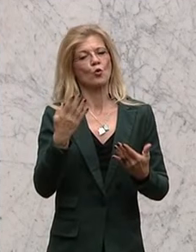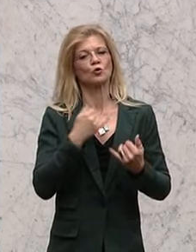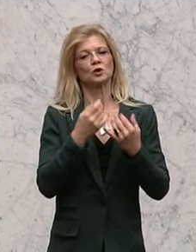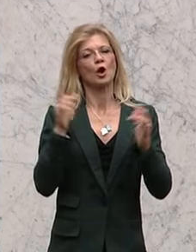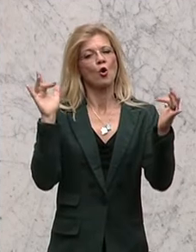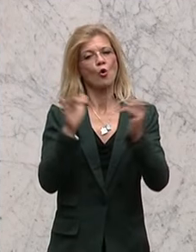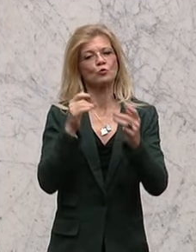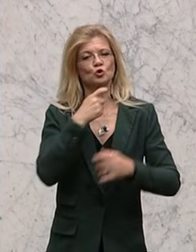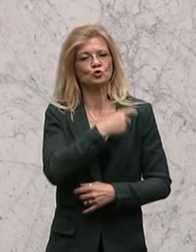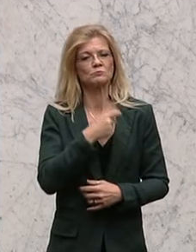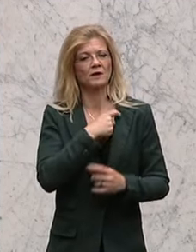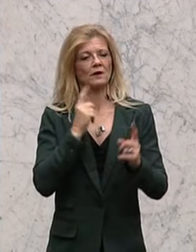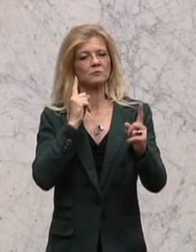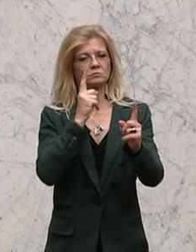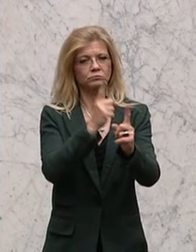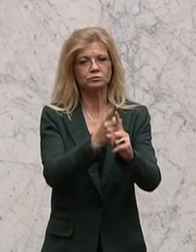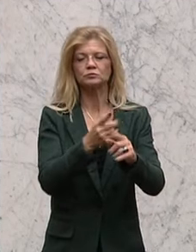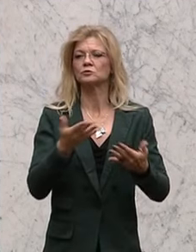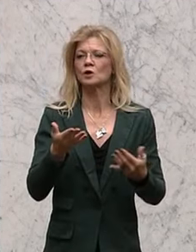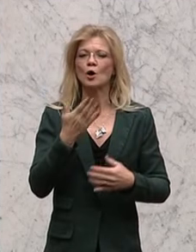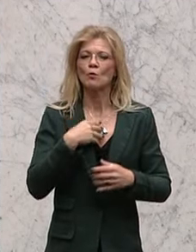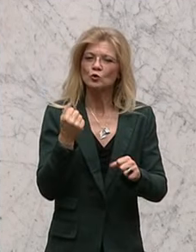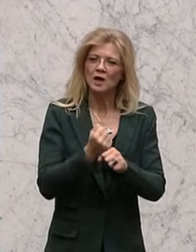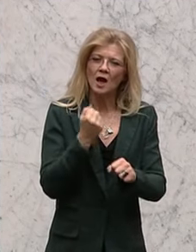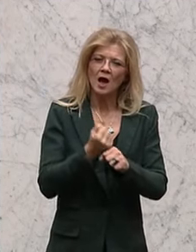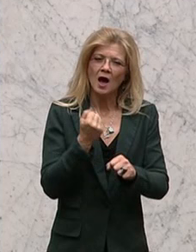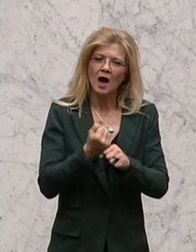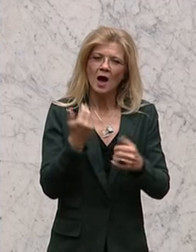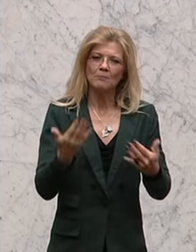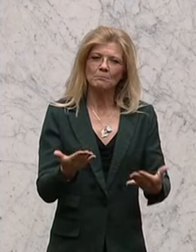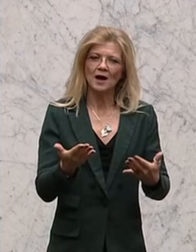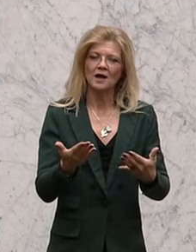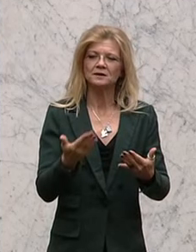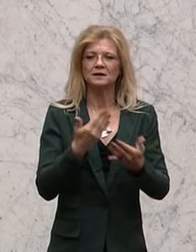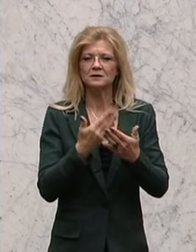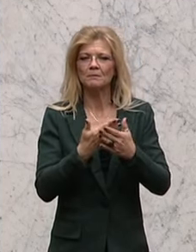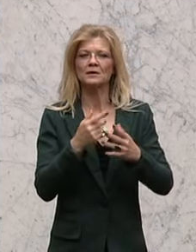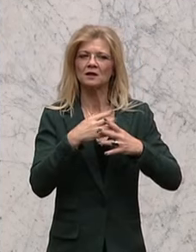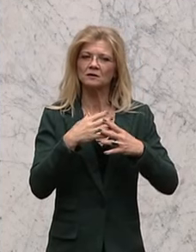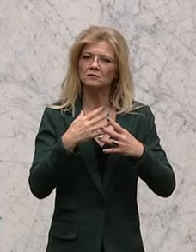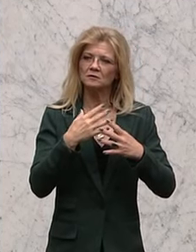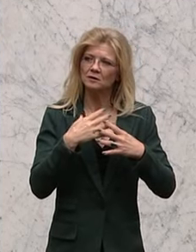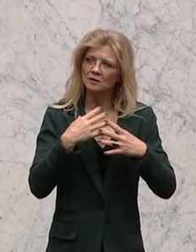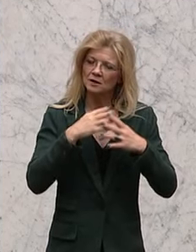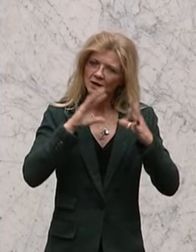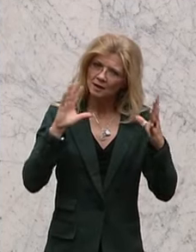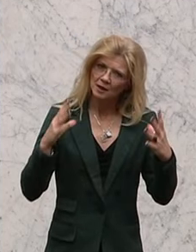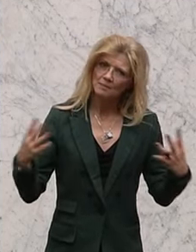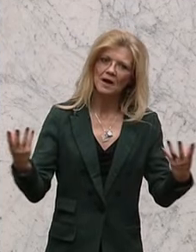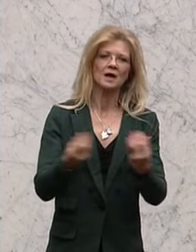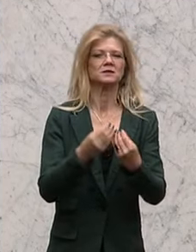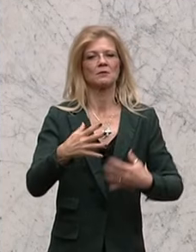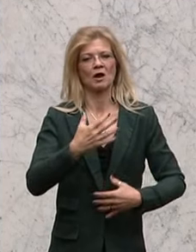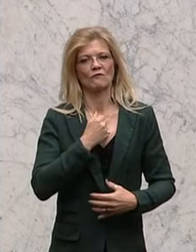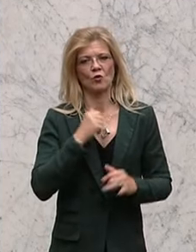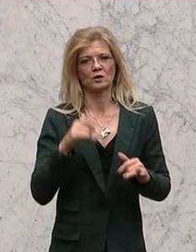Arbeiten in einem Stil pflegen wollen, sodass es auch erfolgreich sein kann. Und Sie haben aber auch